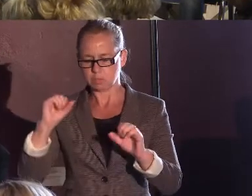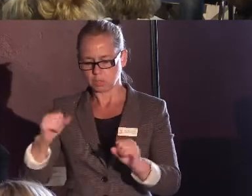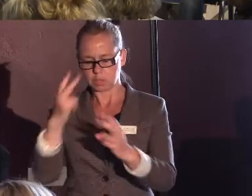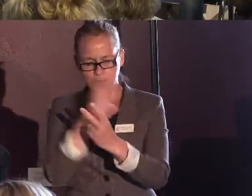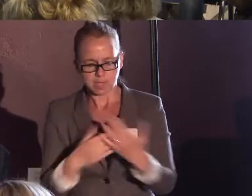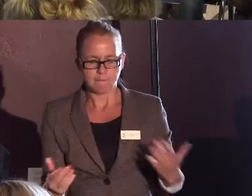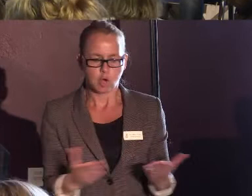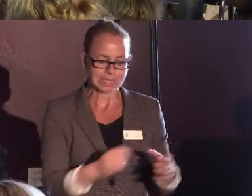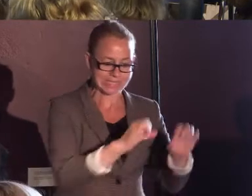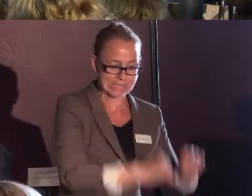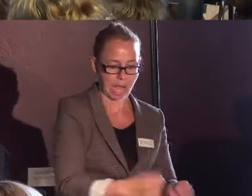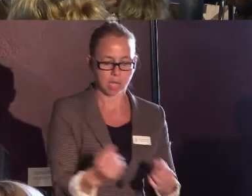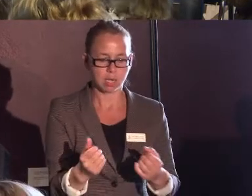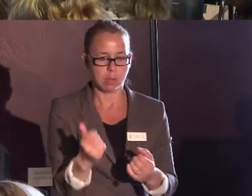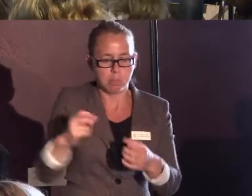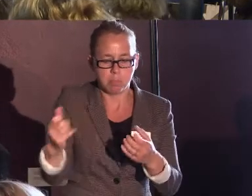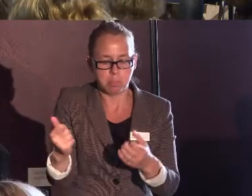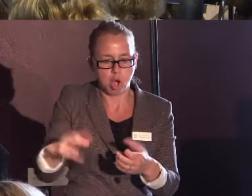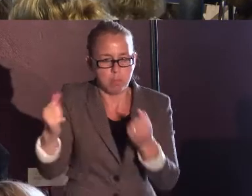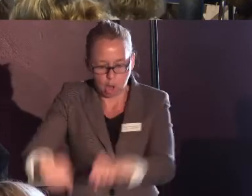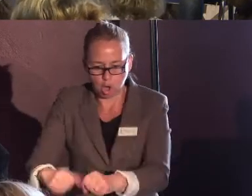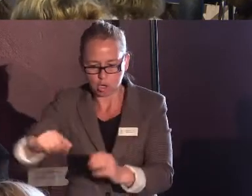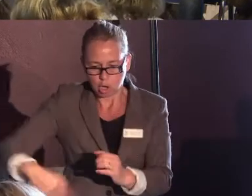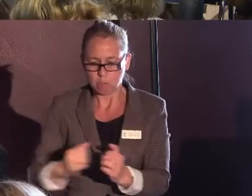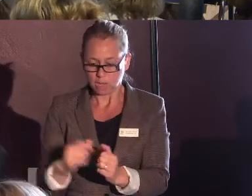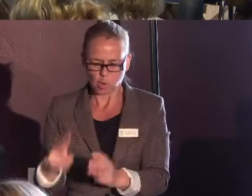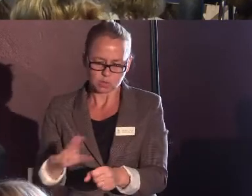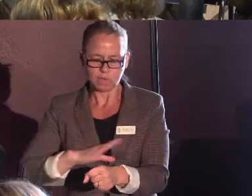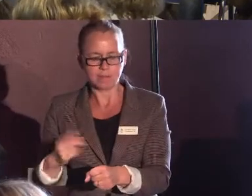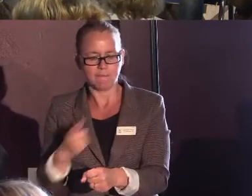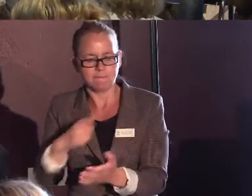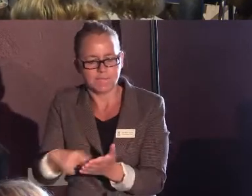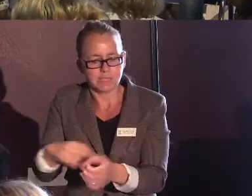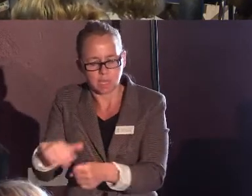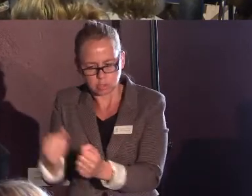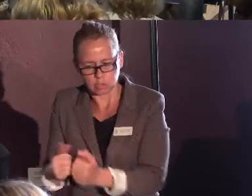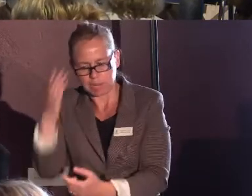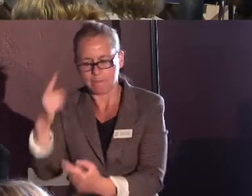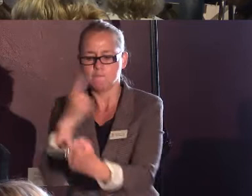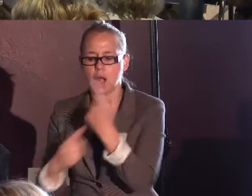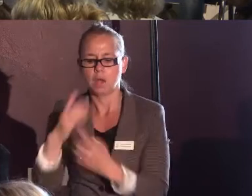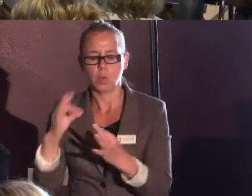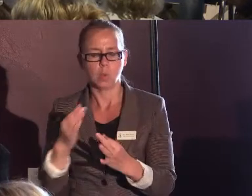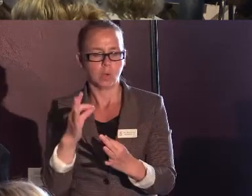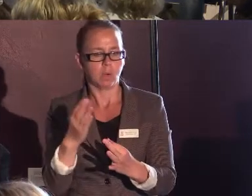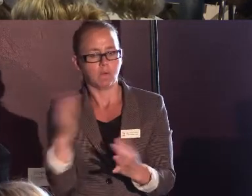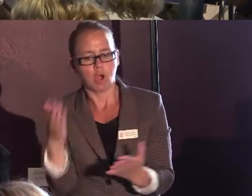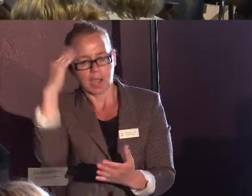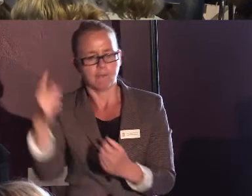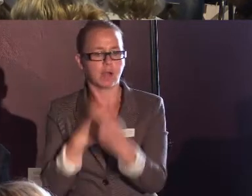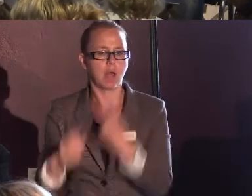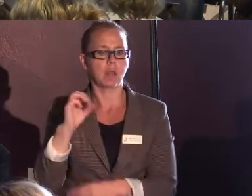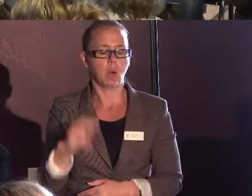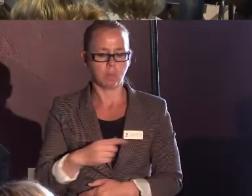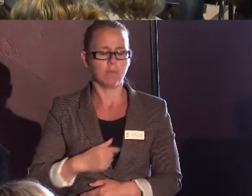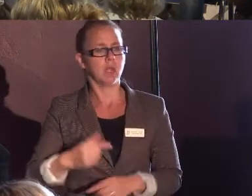som är skallkrav och börkrav för oss, men där vi också har möjlighet att förhandla. Hur ser förhandlingsutrymmet ut? Vi har tränat vår